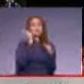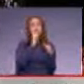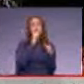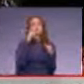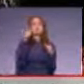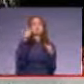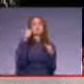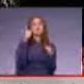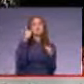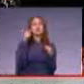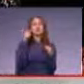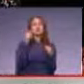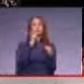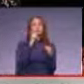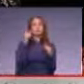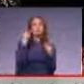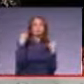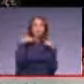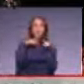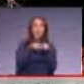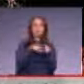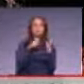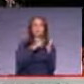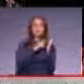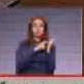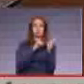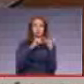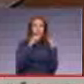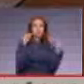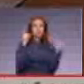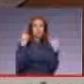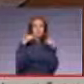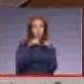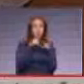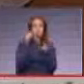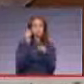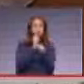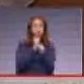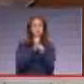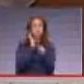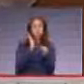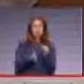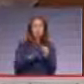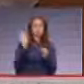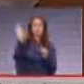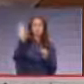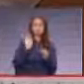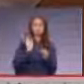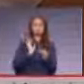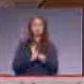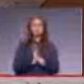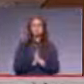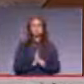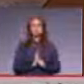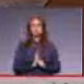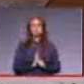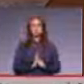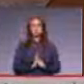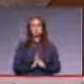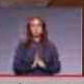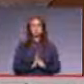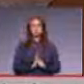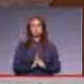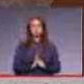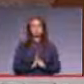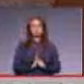وهي يكون معاها مخرج آخر، ومصطفى مشترك ما بيني وما بينها. لكن أنت